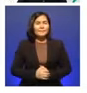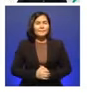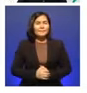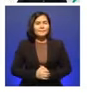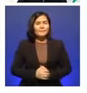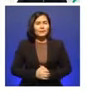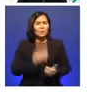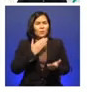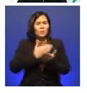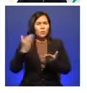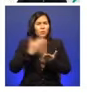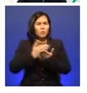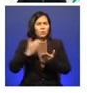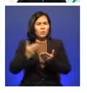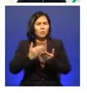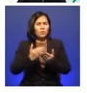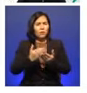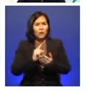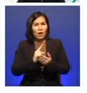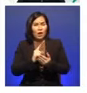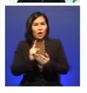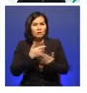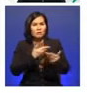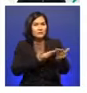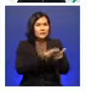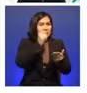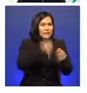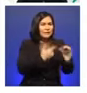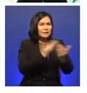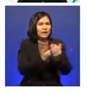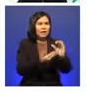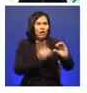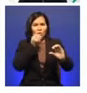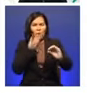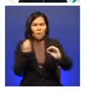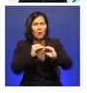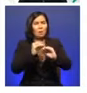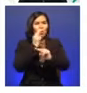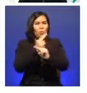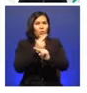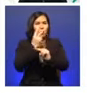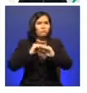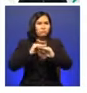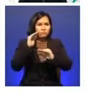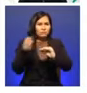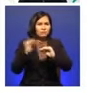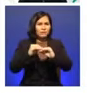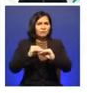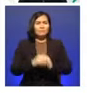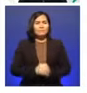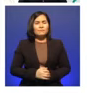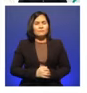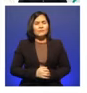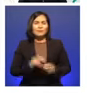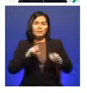ในการผ่อนระยะยาวเนี่ยราคามากกว่าราคาซื้อขายนะครับในจำนวนดอกเบี้ยนี้นะครับก็เป็นเรื่องหลักที่ทำให้การเข้าถึงที่อยู่อาศัย